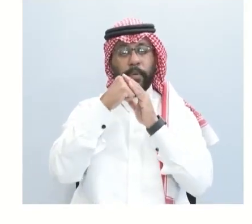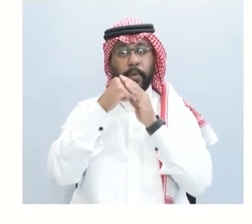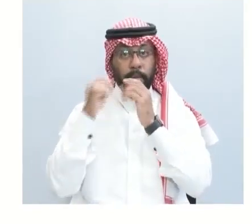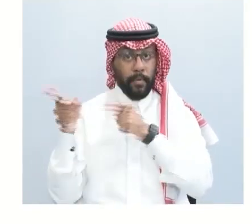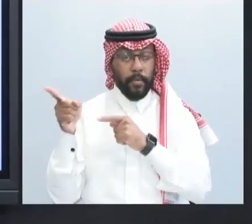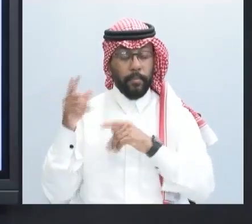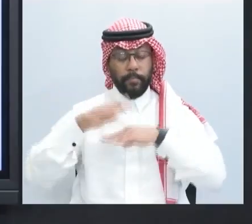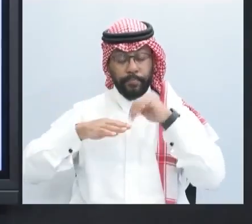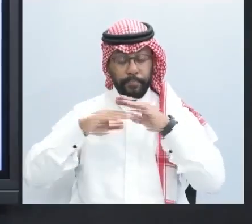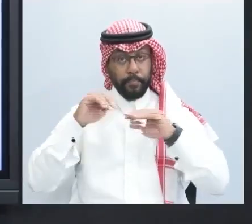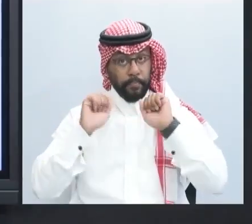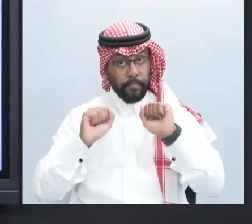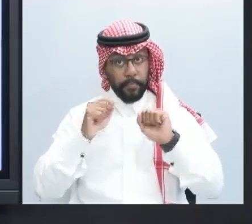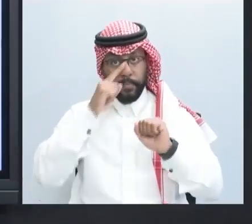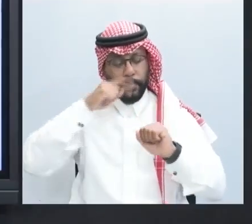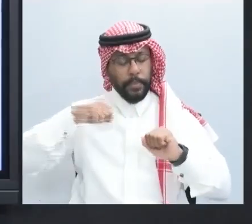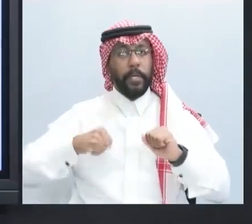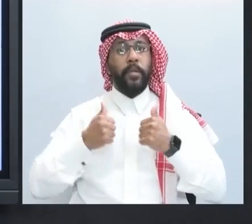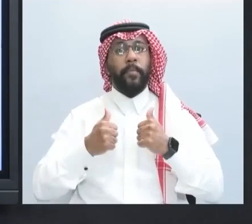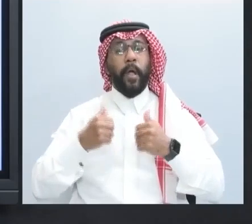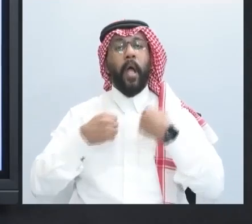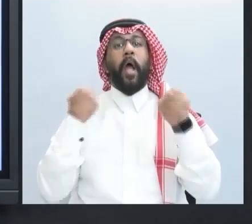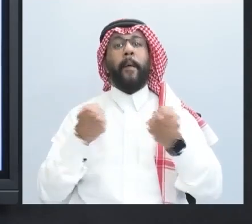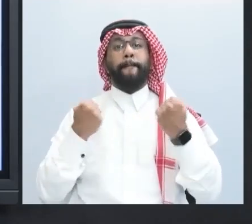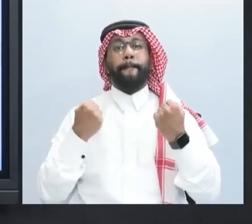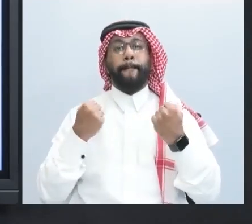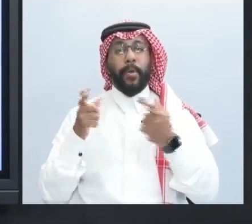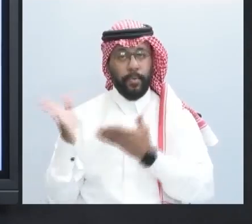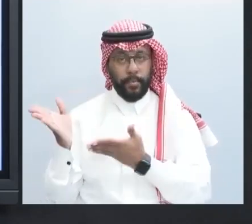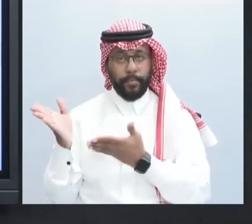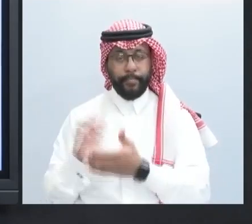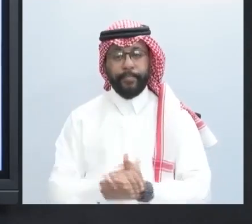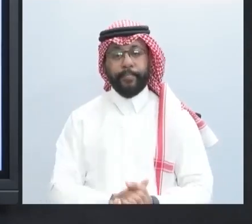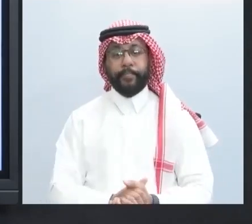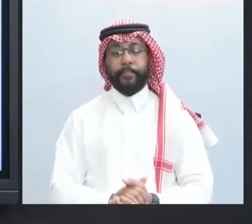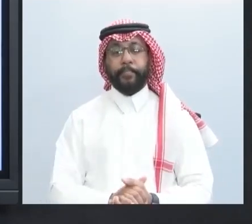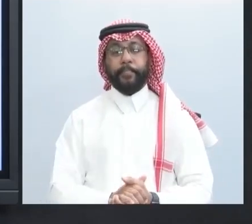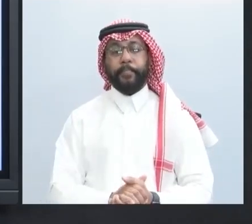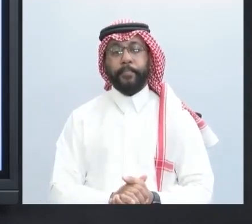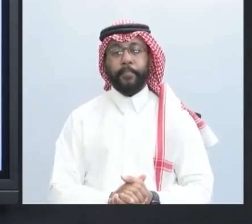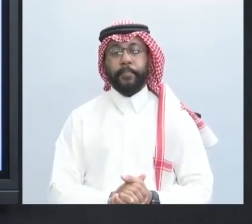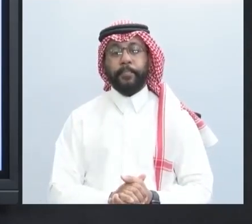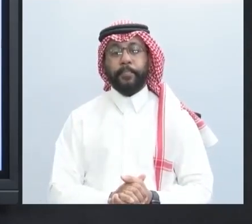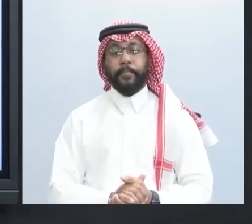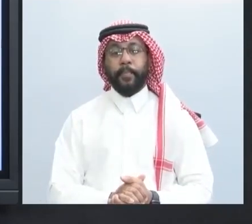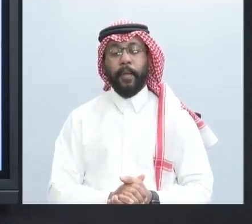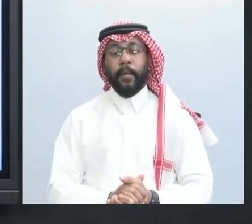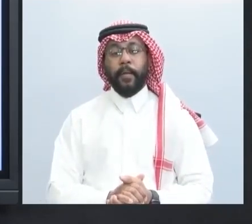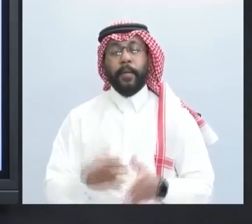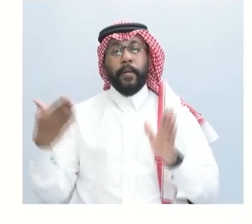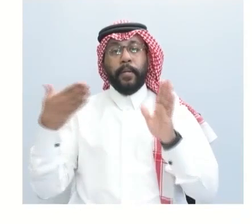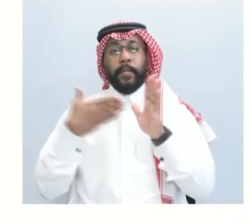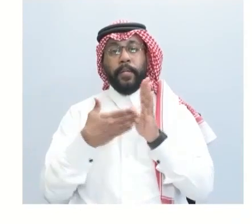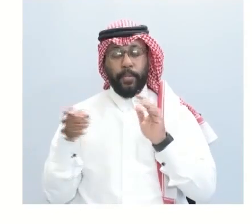والتي ستكون قد اتقنتها باذن الله تعالى في نهايه هذه الوحده وصلنا الى